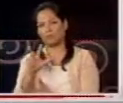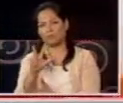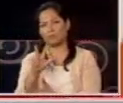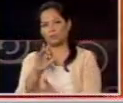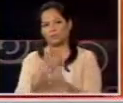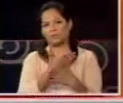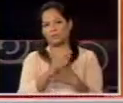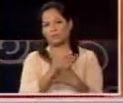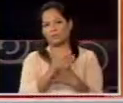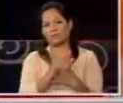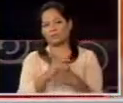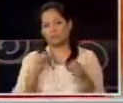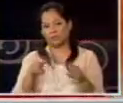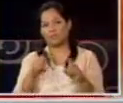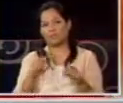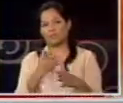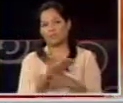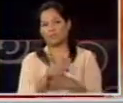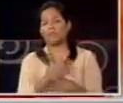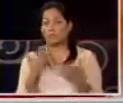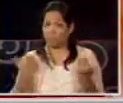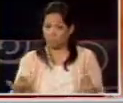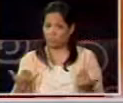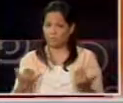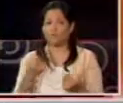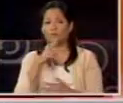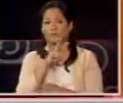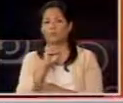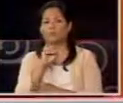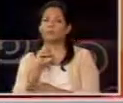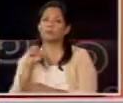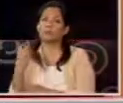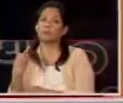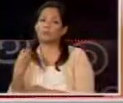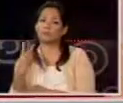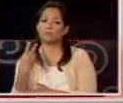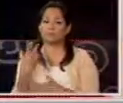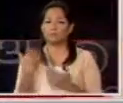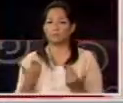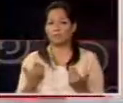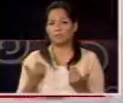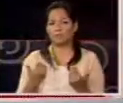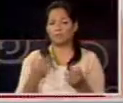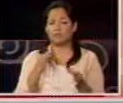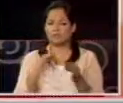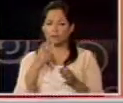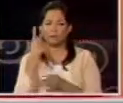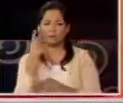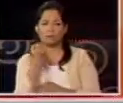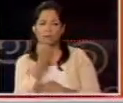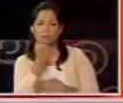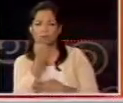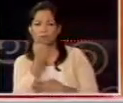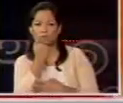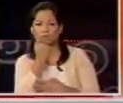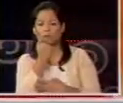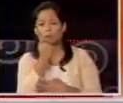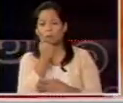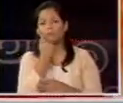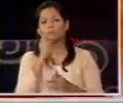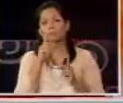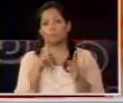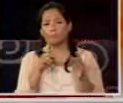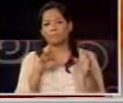sales of shares. Ngayon, 2012 na. So, palagay naman namin kung merong nagkakamali dito, yung mga mismong